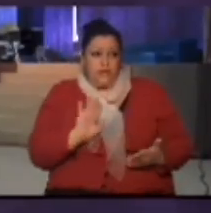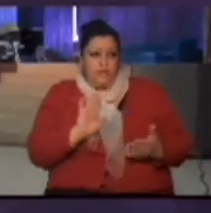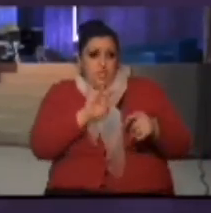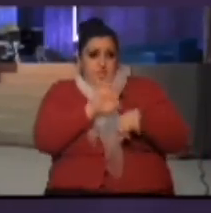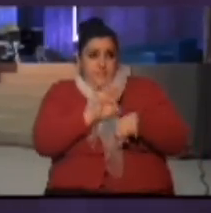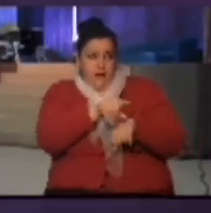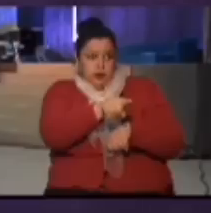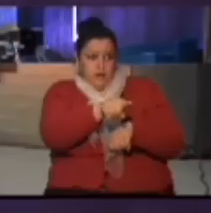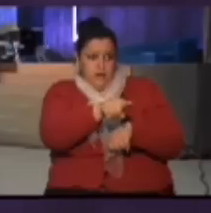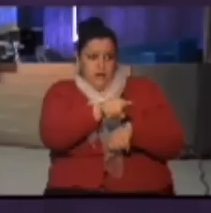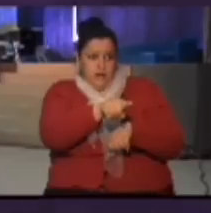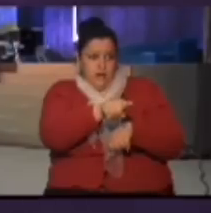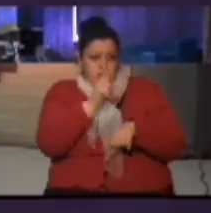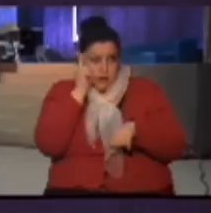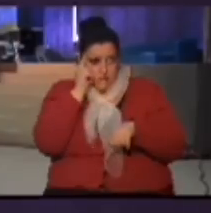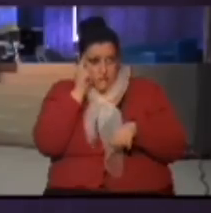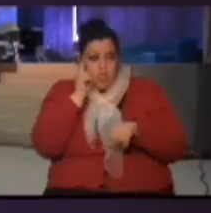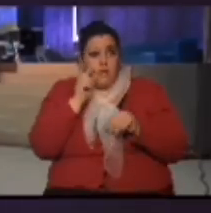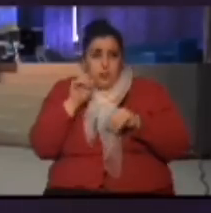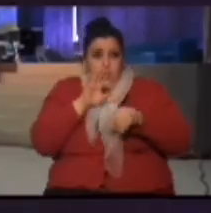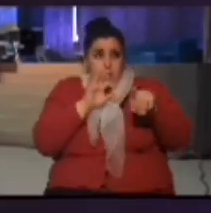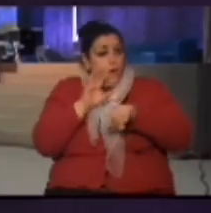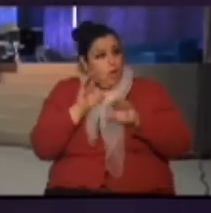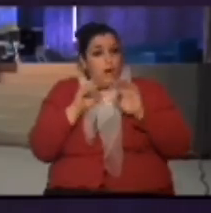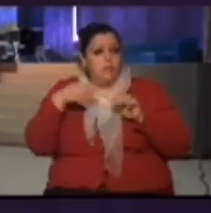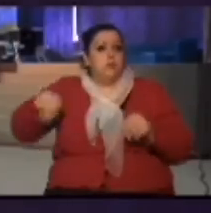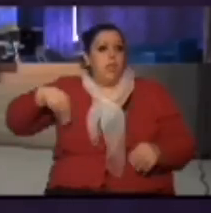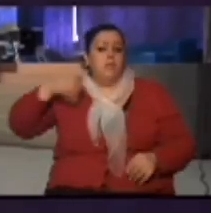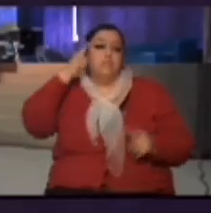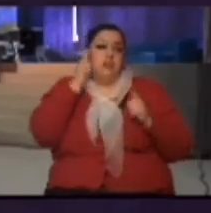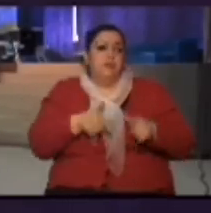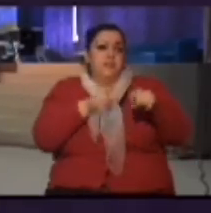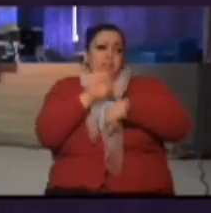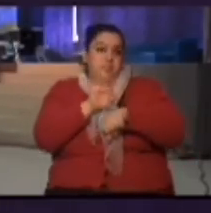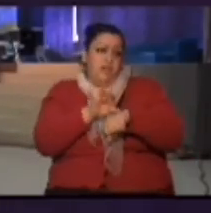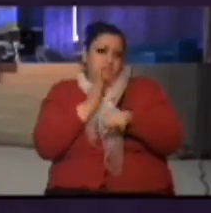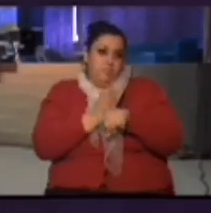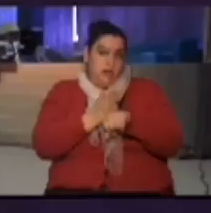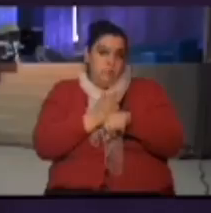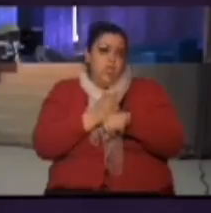Աստված օգտագործեց 4-ը բորոդների, 4-ը աշխարհում անհատականությունը իրանց կորցրած